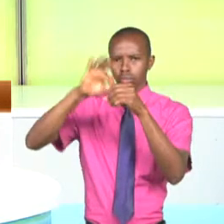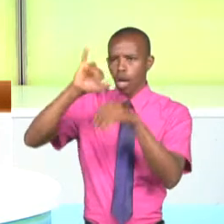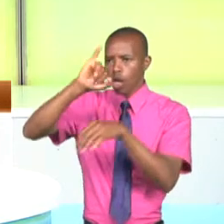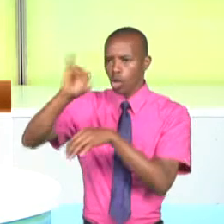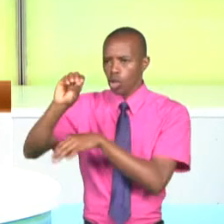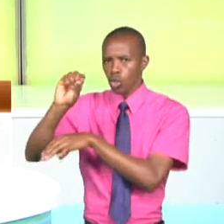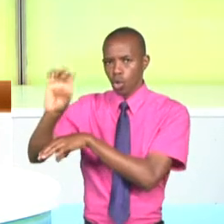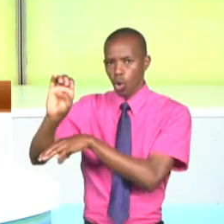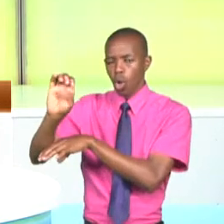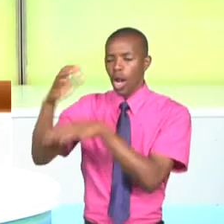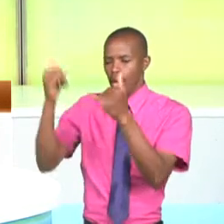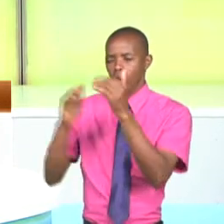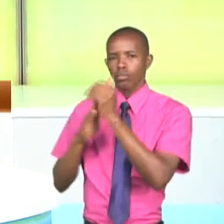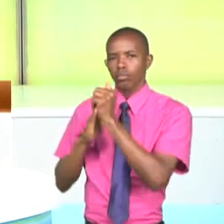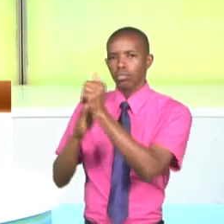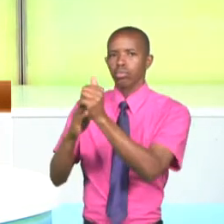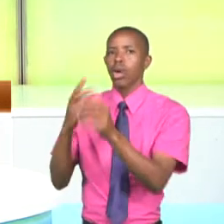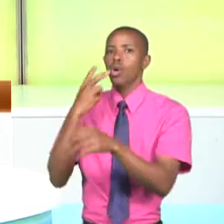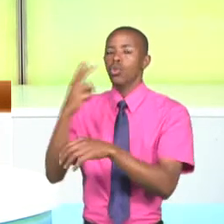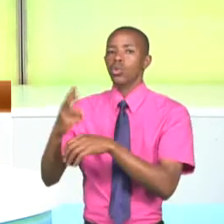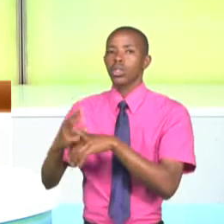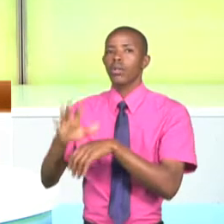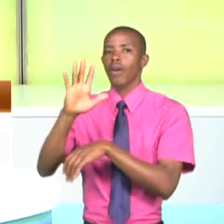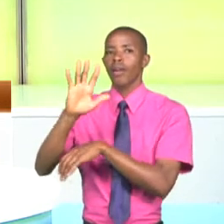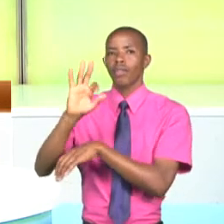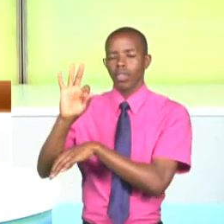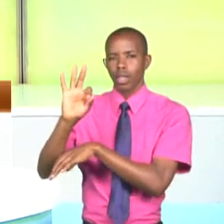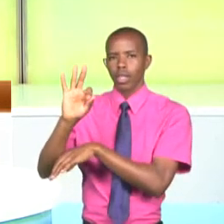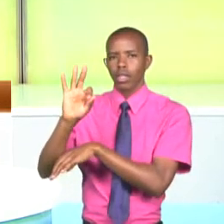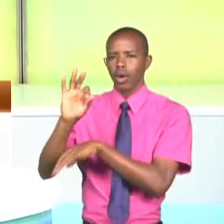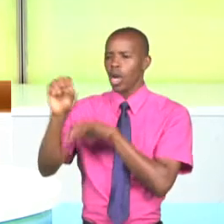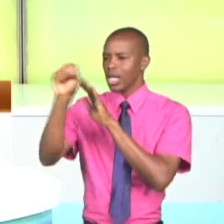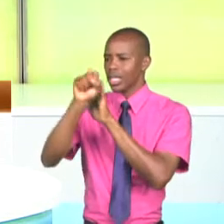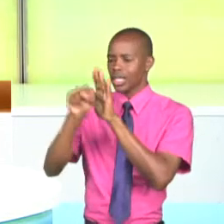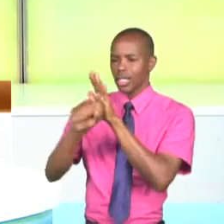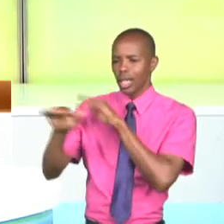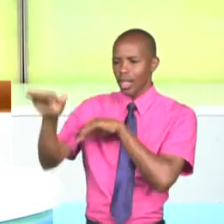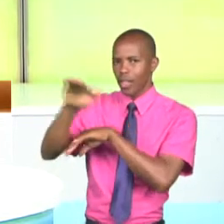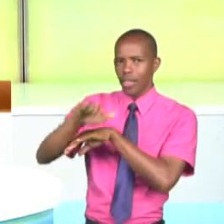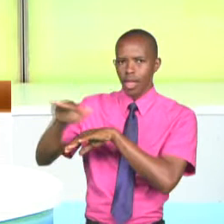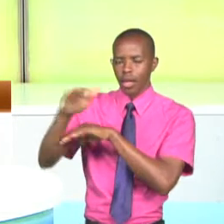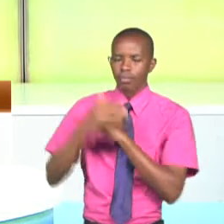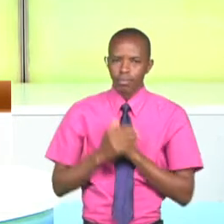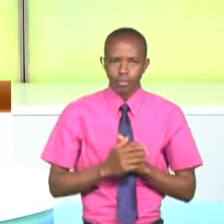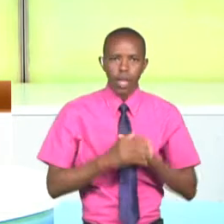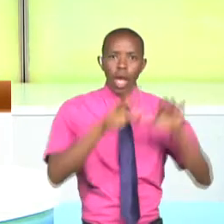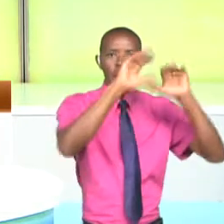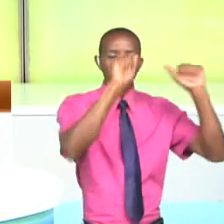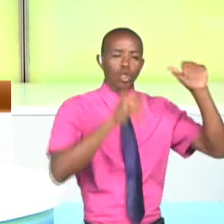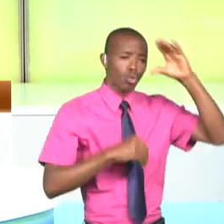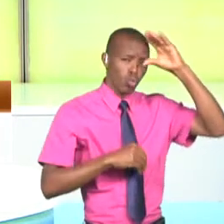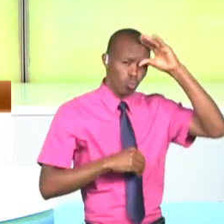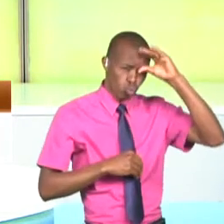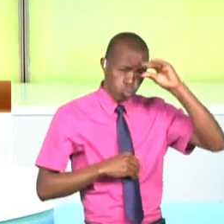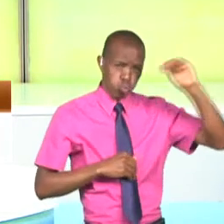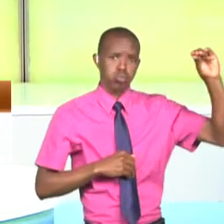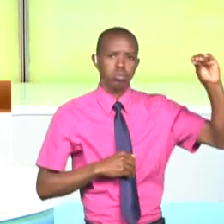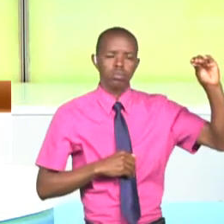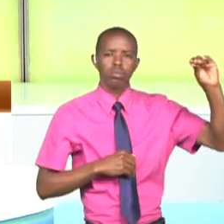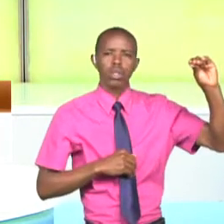hivi anaongoza kwa kura 253 za majimbo ya baraza kwa jumla, huku Rais Donald Trump